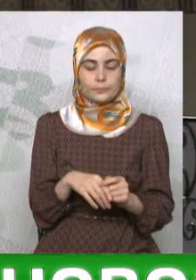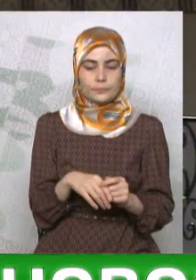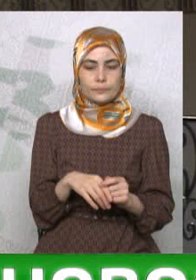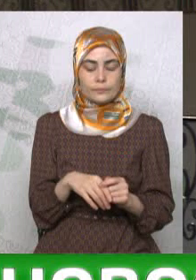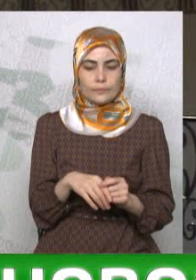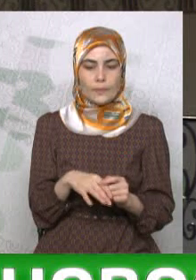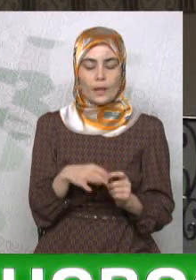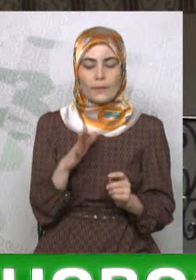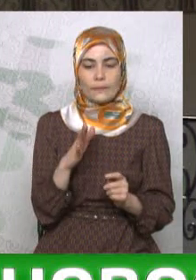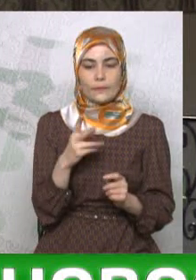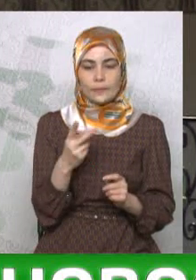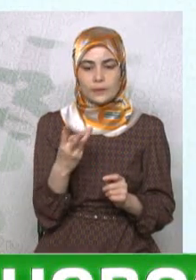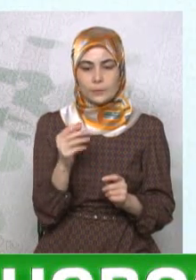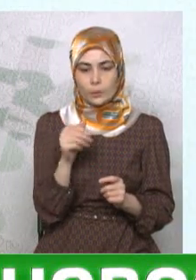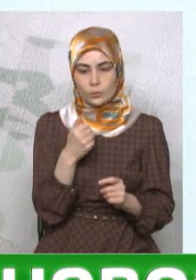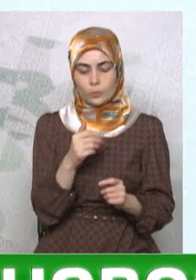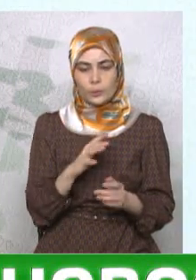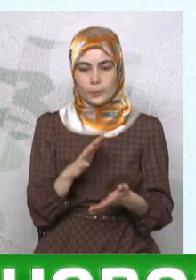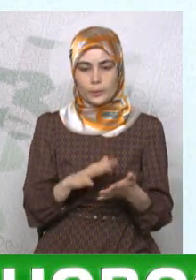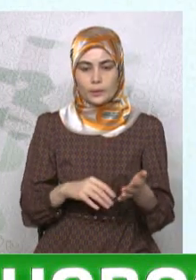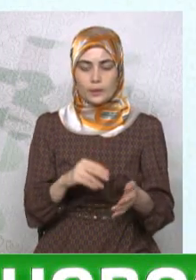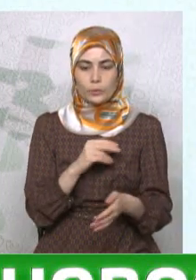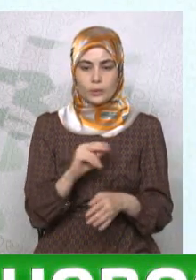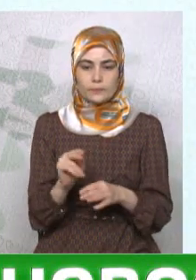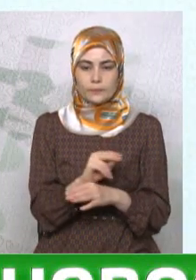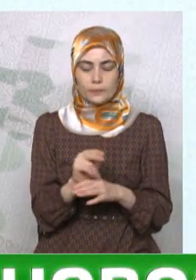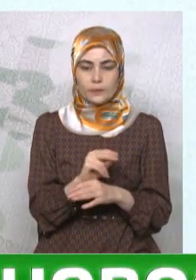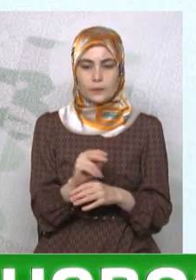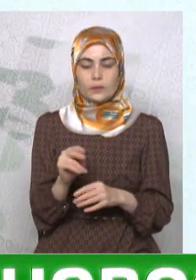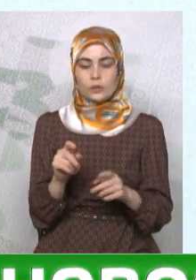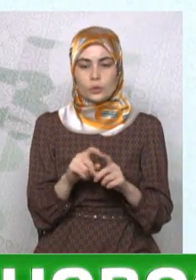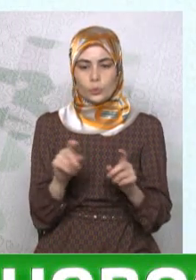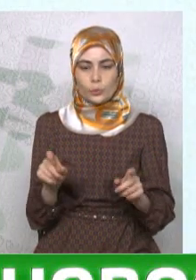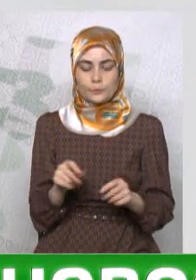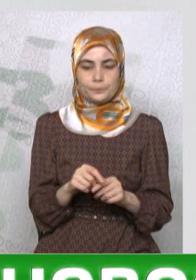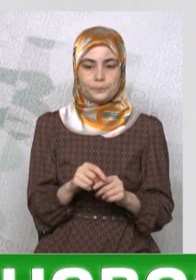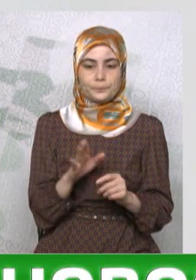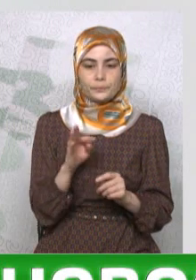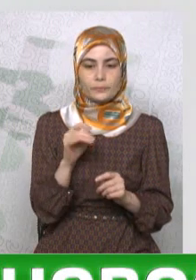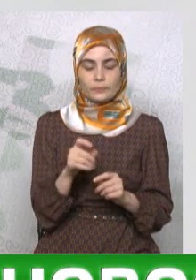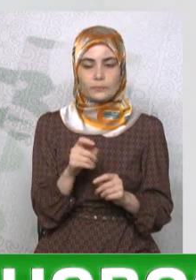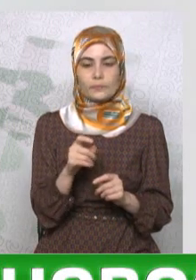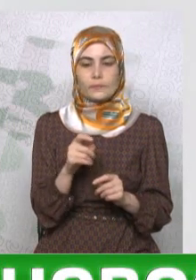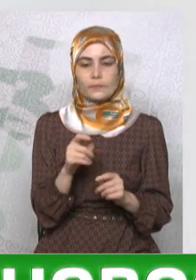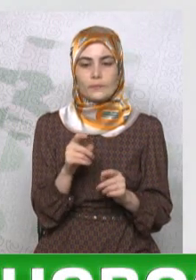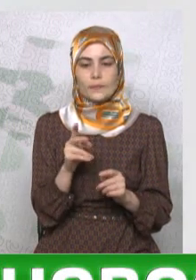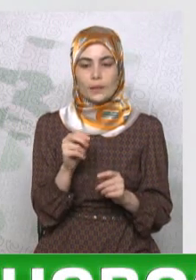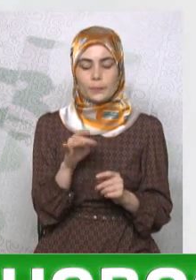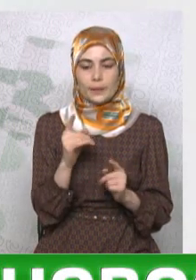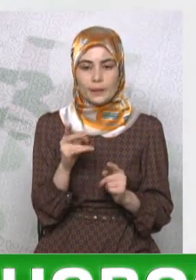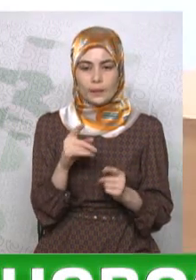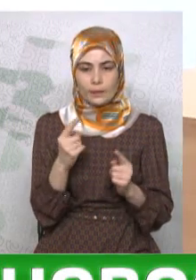В 2023 году была продолжена работа и по модернизации школьных систем образования, в рамках которой проводится капитальный